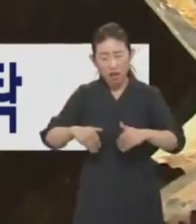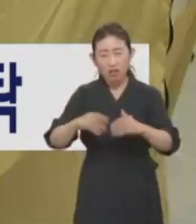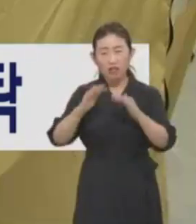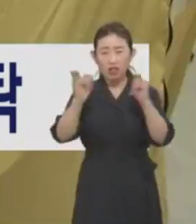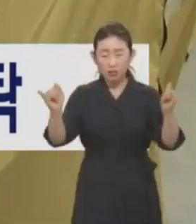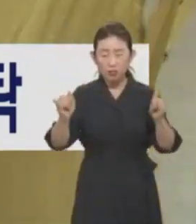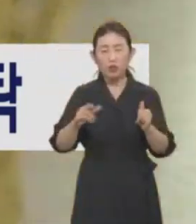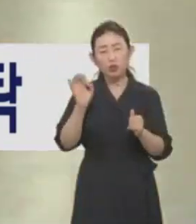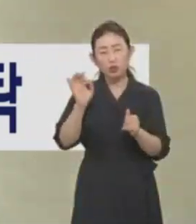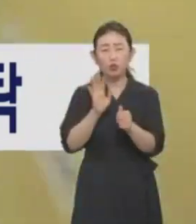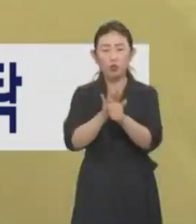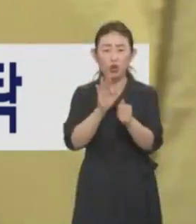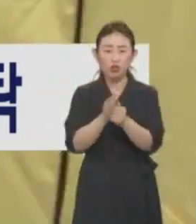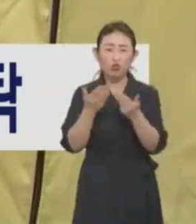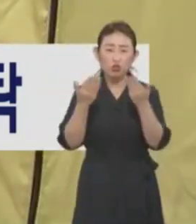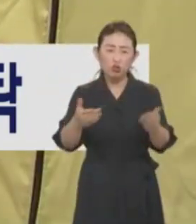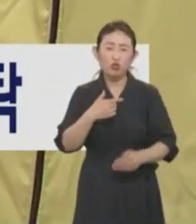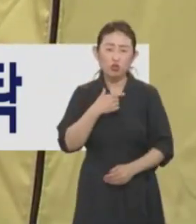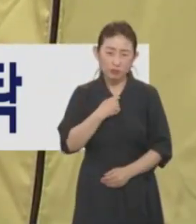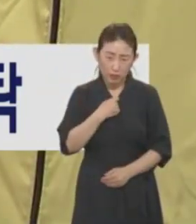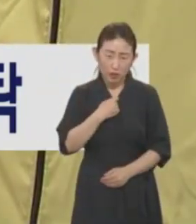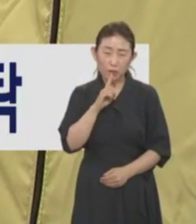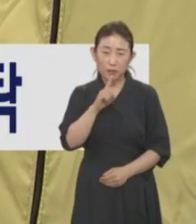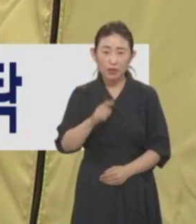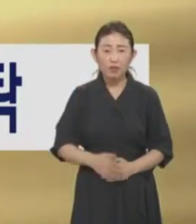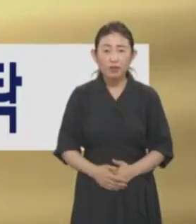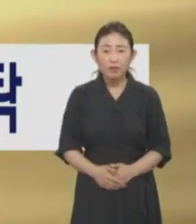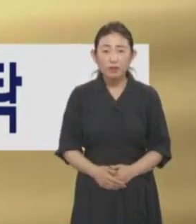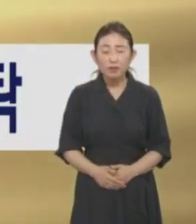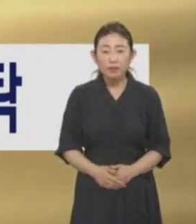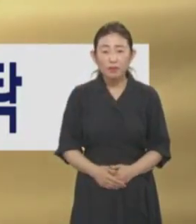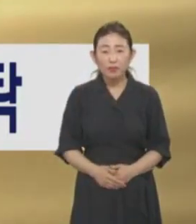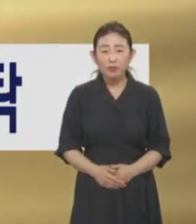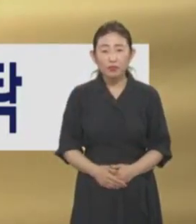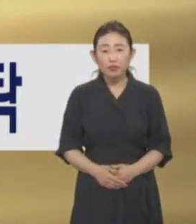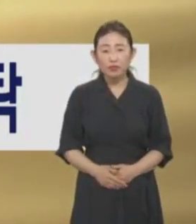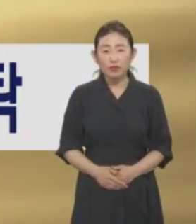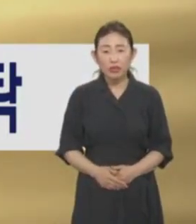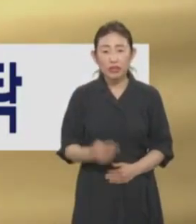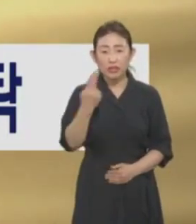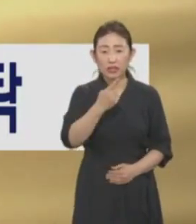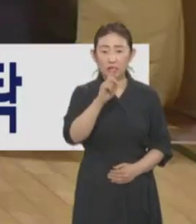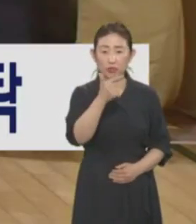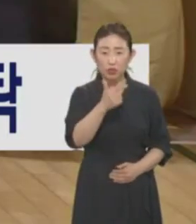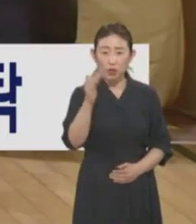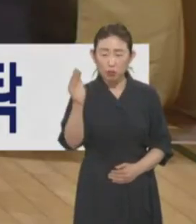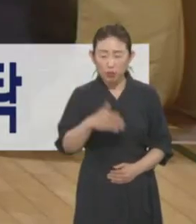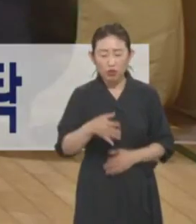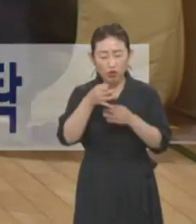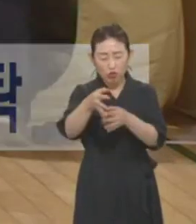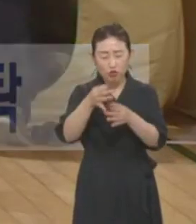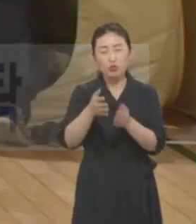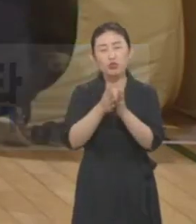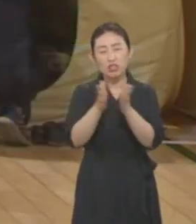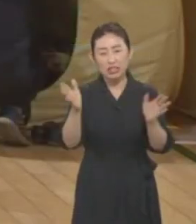이재민들에게 조금이나마 응원과 위로가 되길 바란다고 말했습니다. 지난 2016년부터